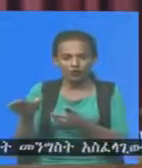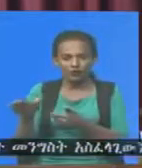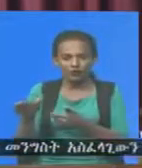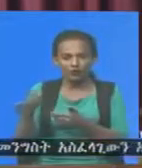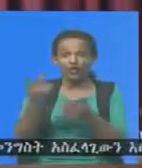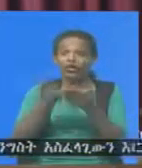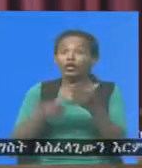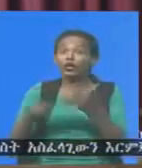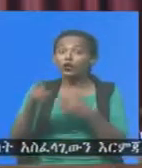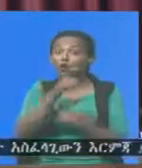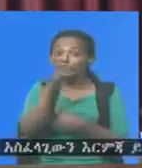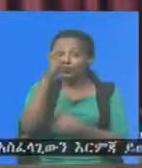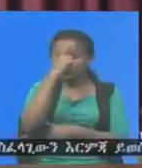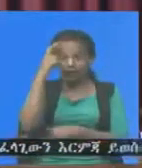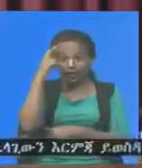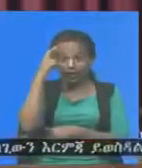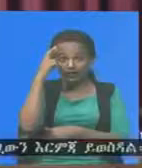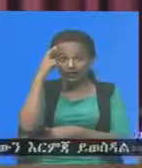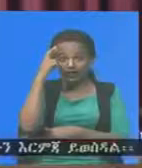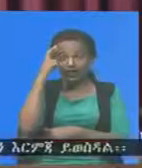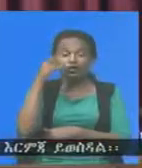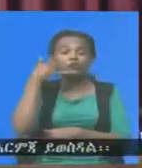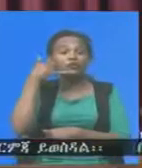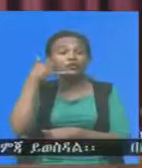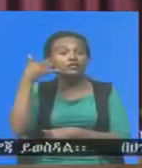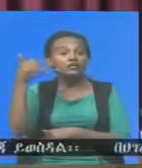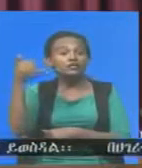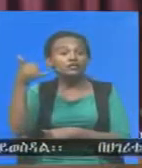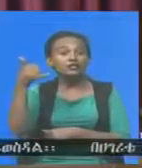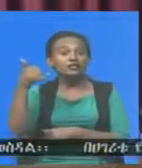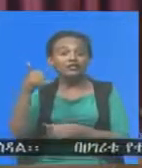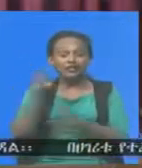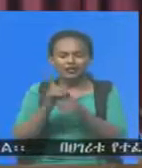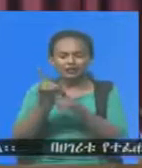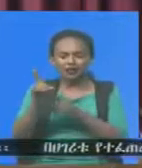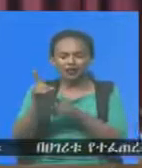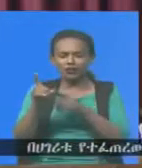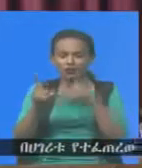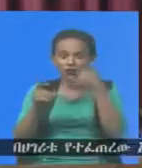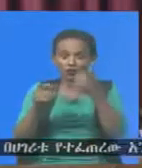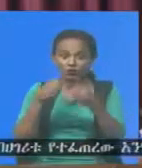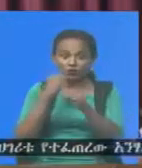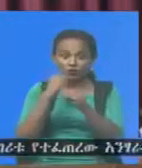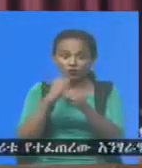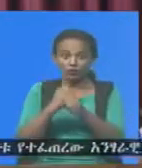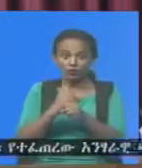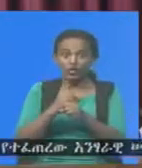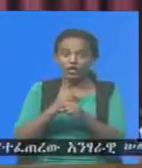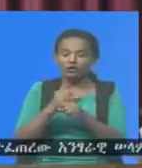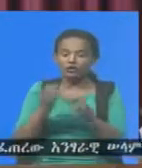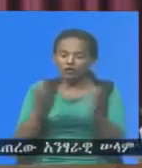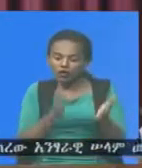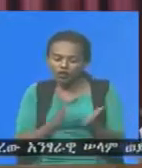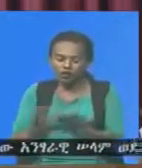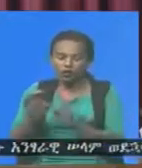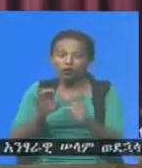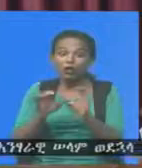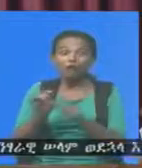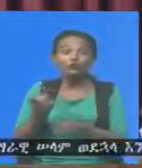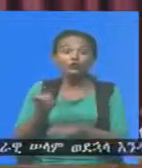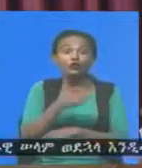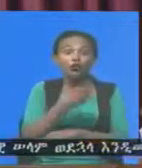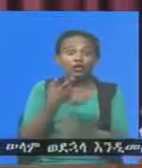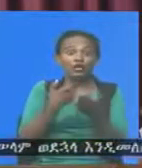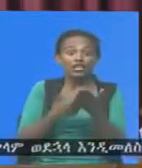ይሄ የሆነበት ምክንያት በስልክ ፍራውድ የሚሰሩ ሰዎች በውስጥም በውጭም ተደራጅተው የሚያደርጉት ሲሆን